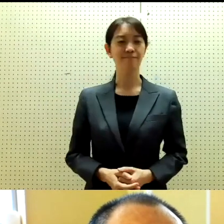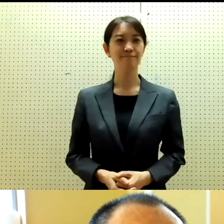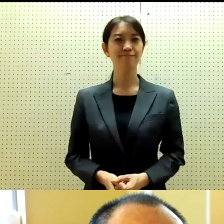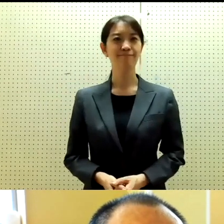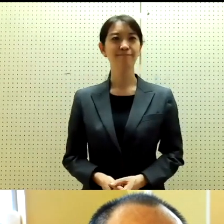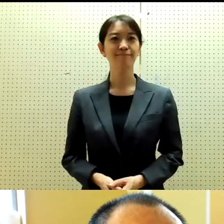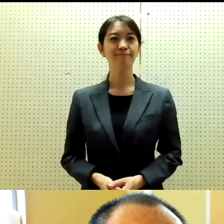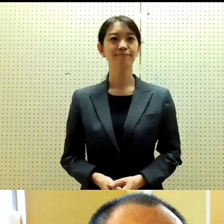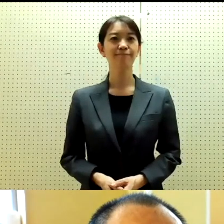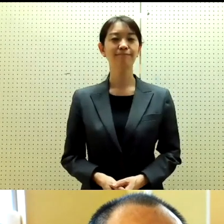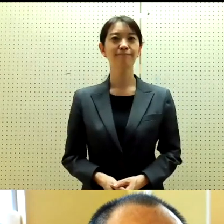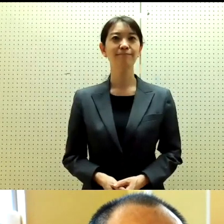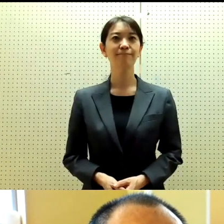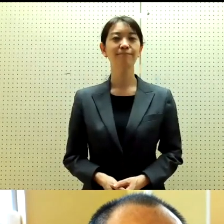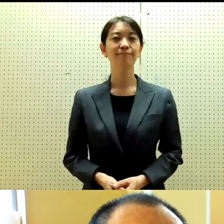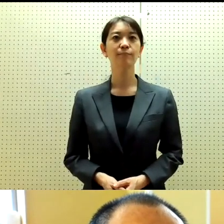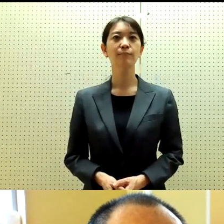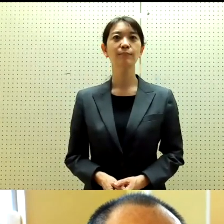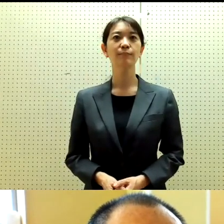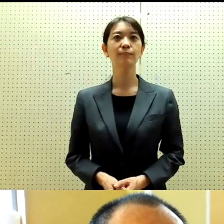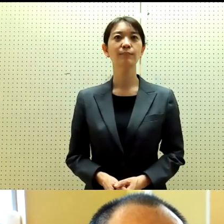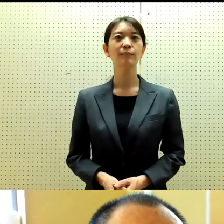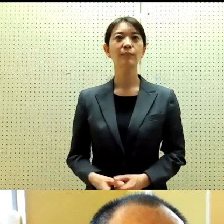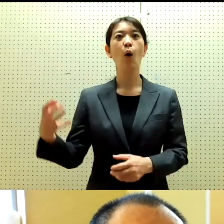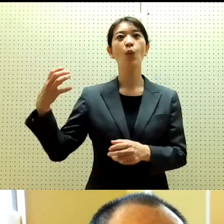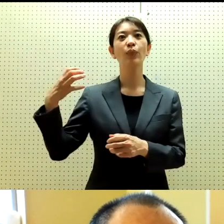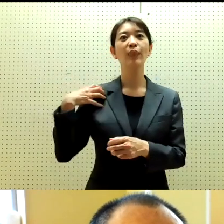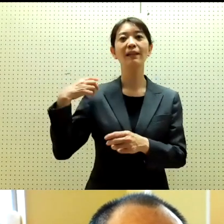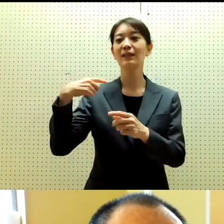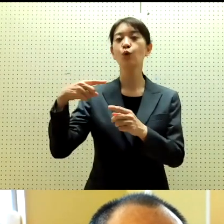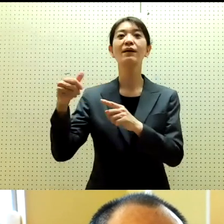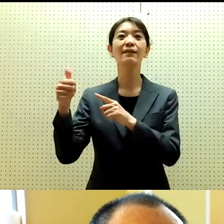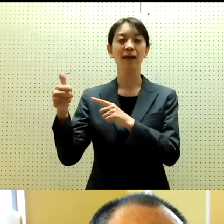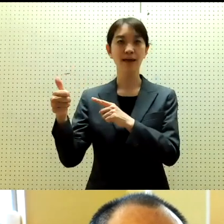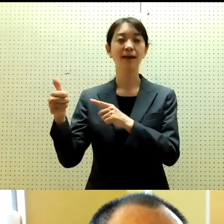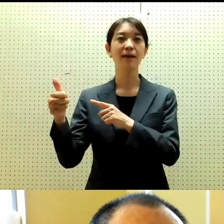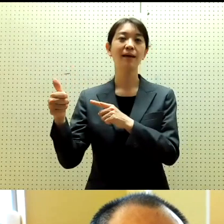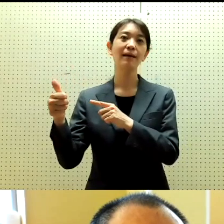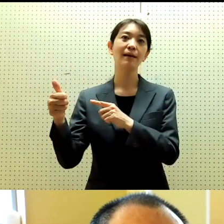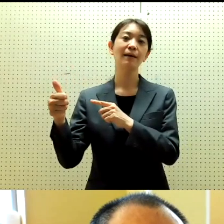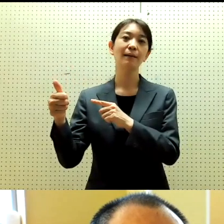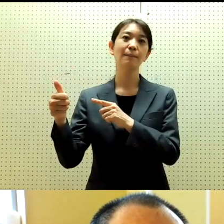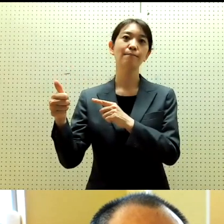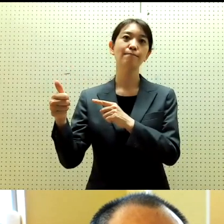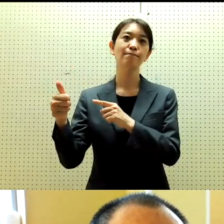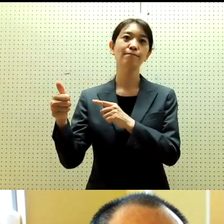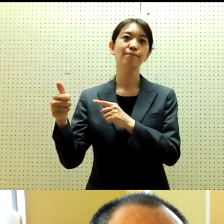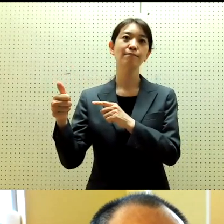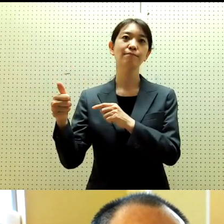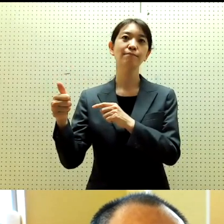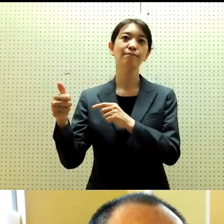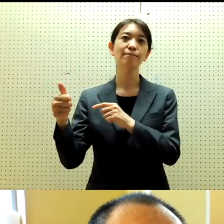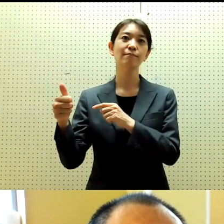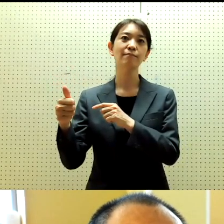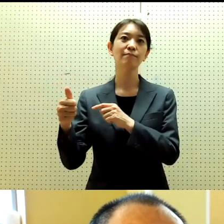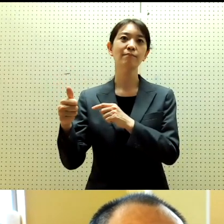まああのそうですねあの他人の先生のお話もあったと思うんですけど、例えば難